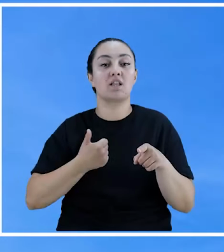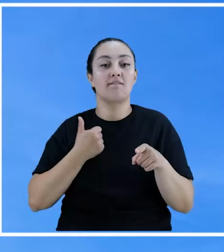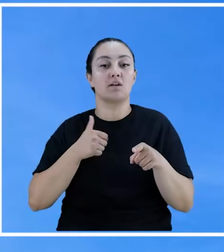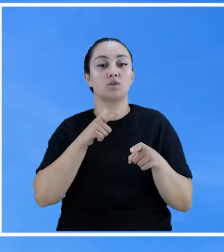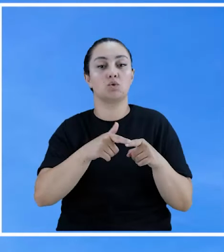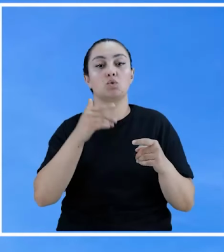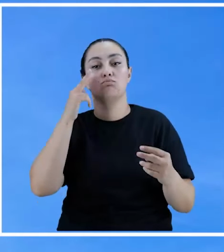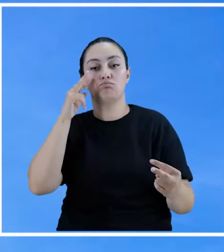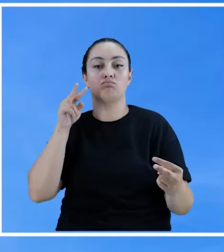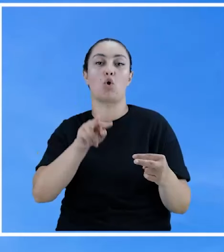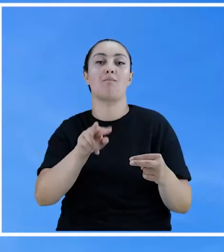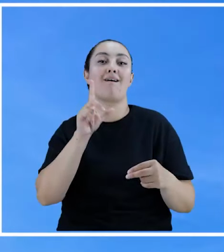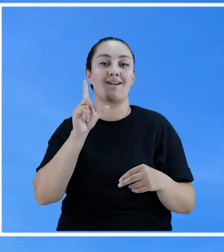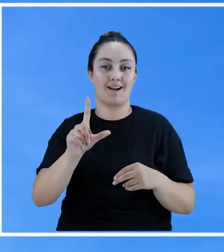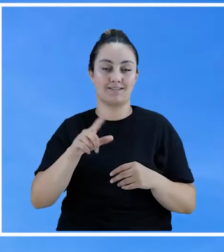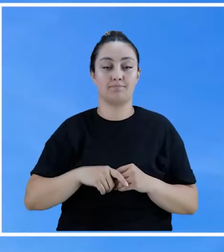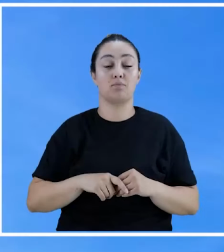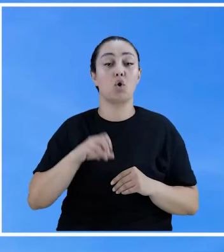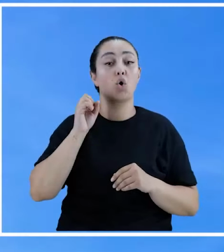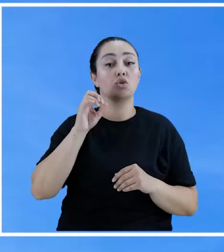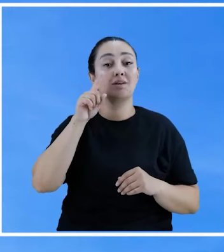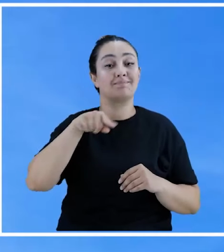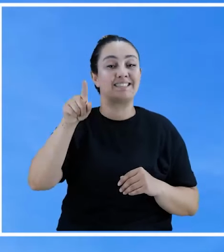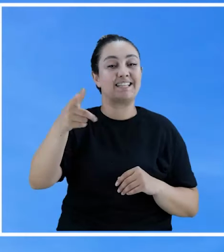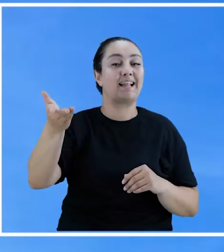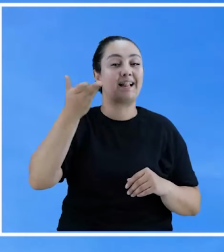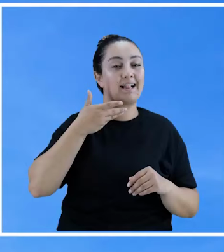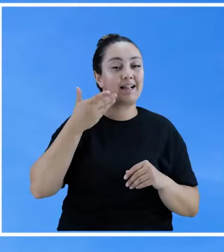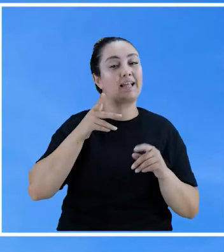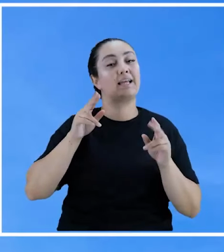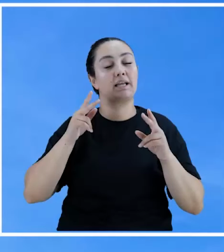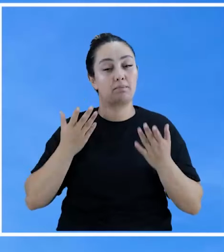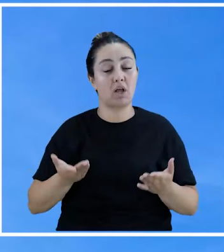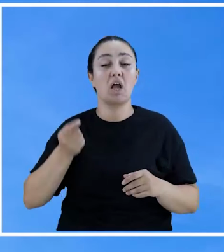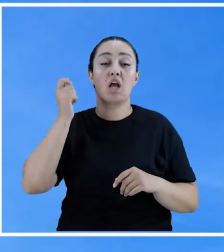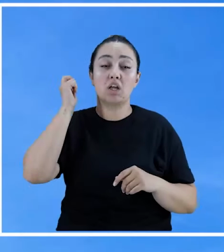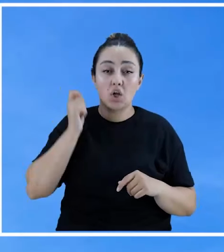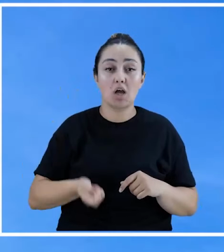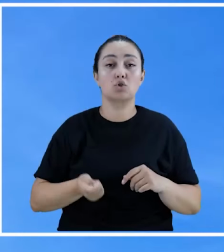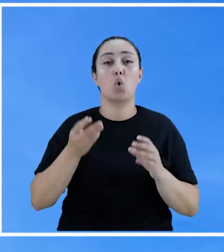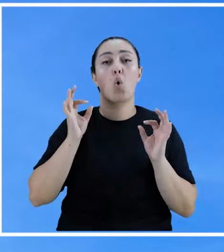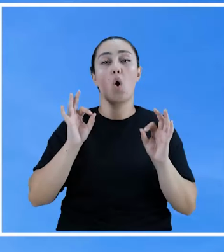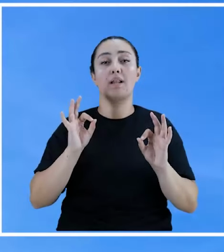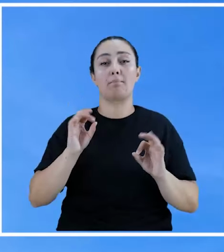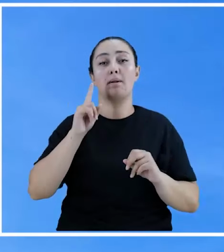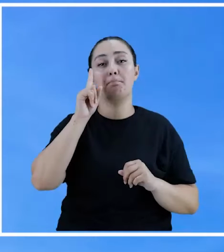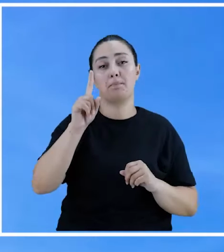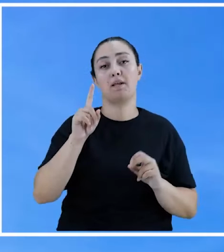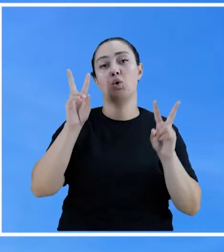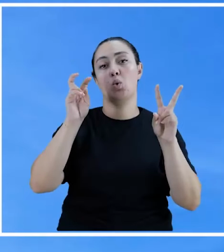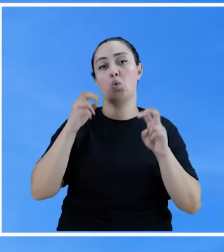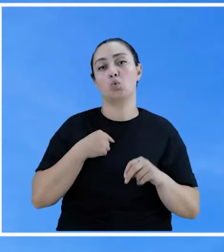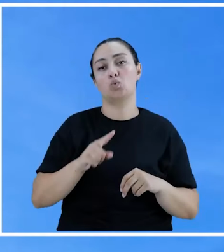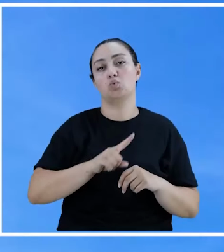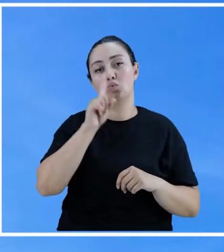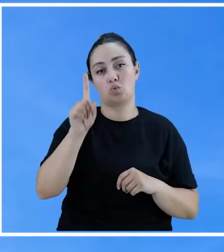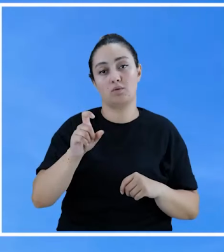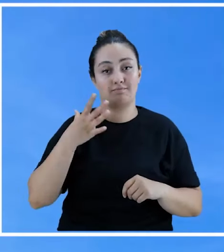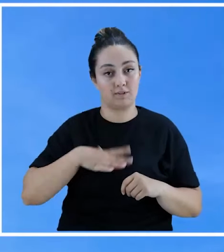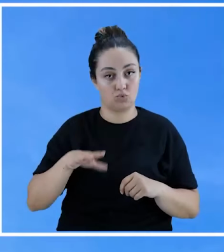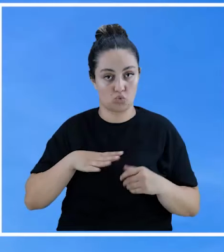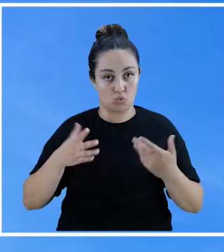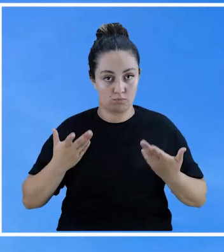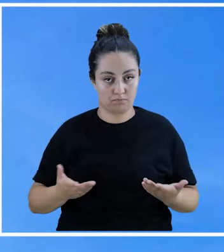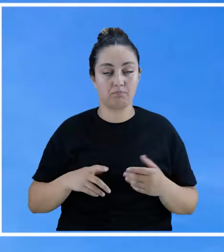zeminin davranışını öngörebilelim. Hocam, sizin de bahsettiğiniz gibi gerçekten önemli olan bu zemin etüdüyle alakalı birkaç soru